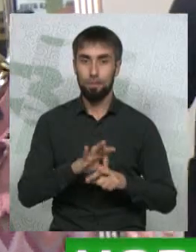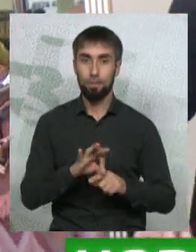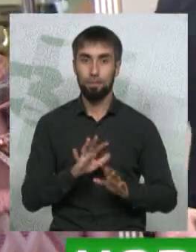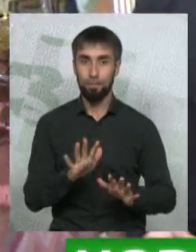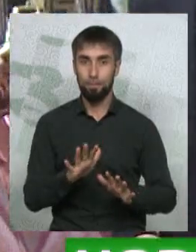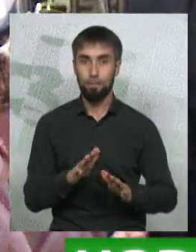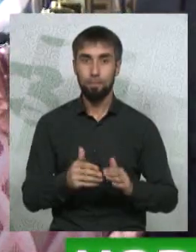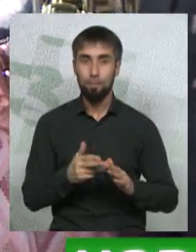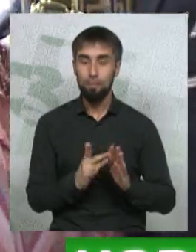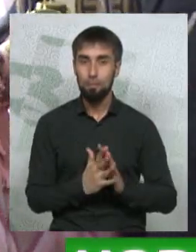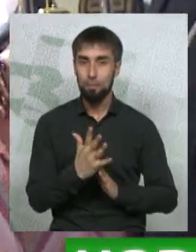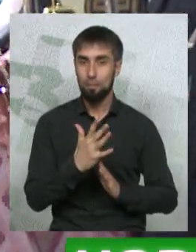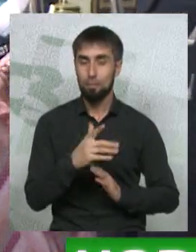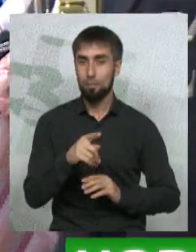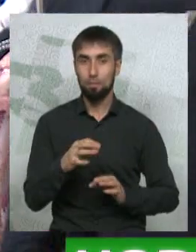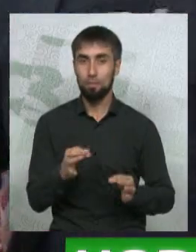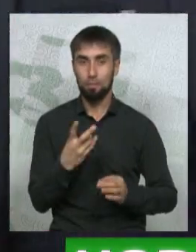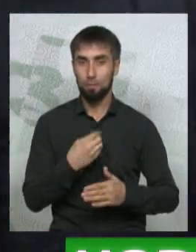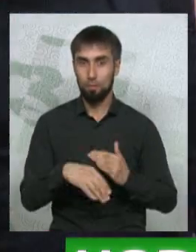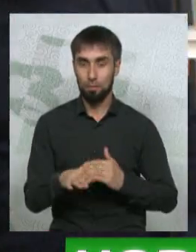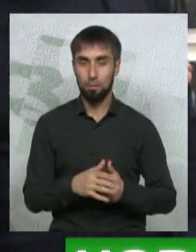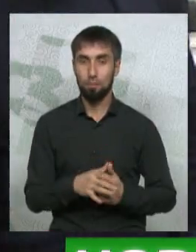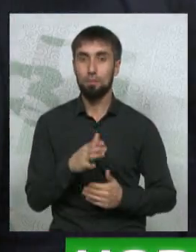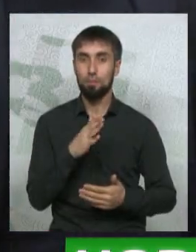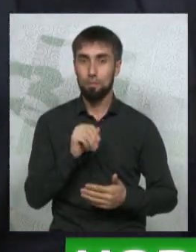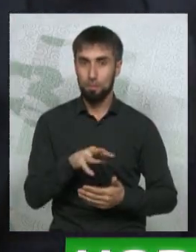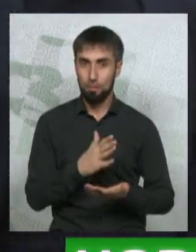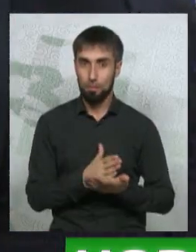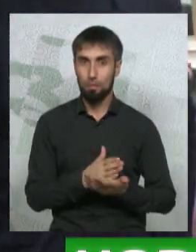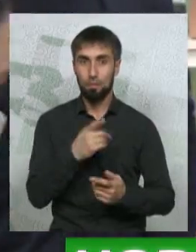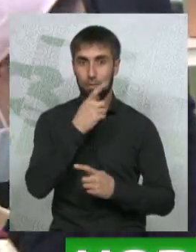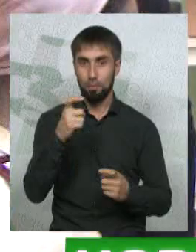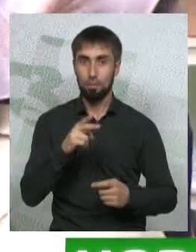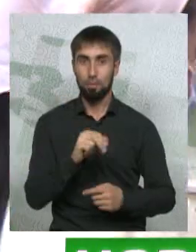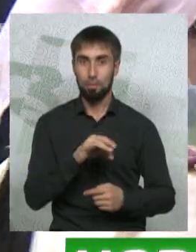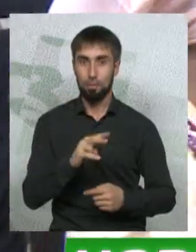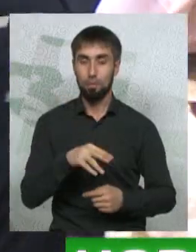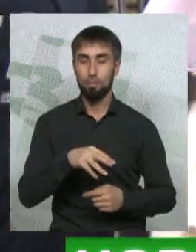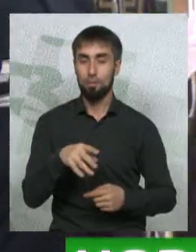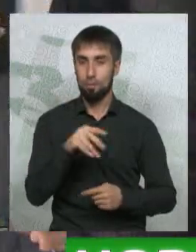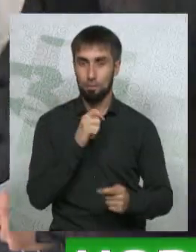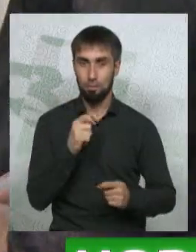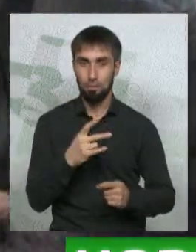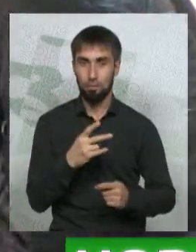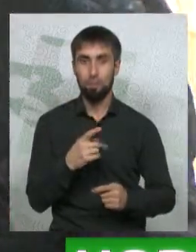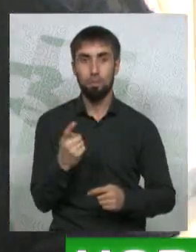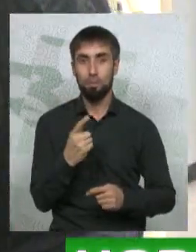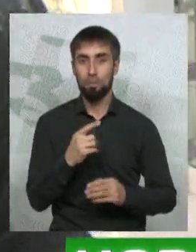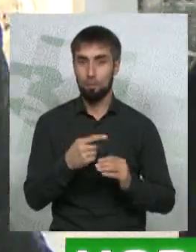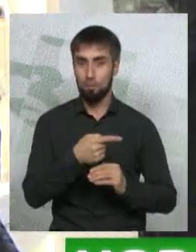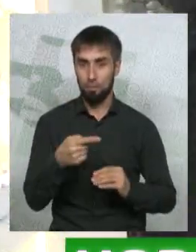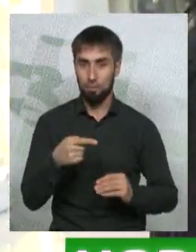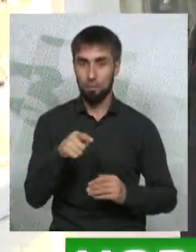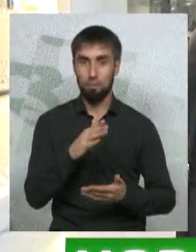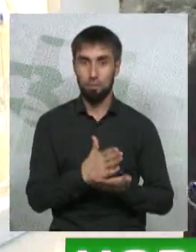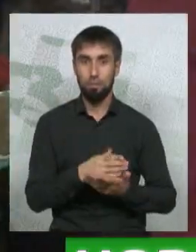только прогрессирует, она никуда не делась. Там есть вероятность объявления даже карантина. На первом этаже